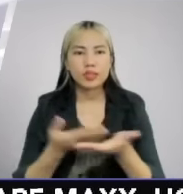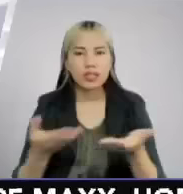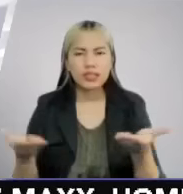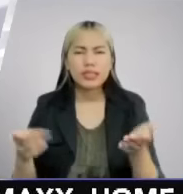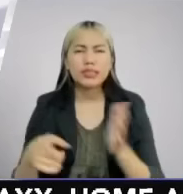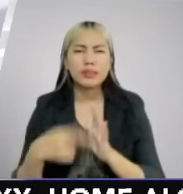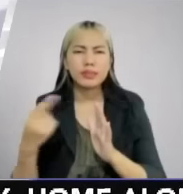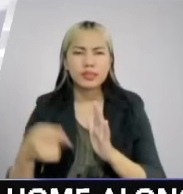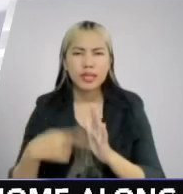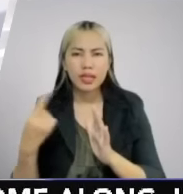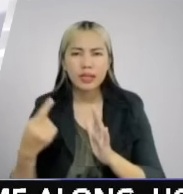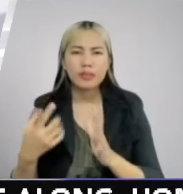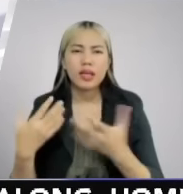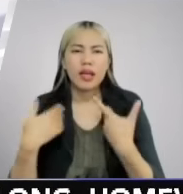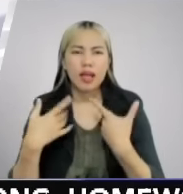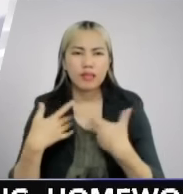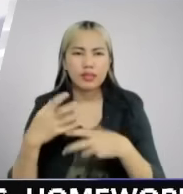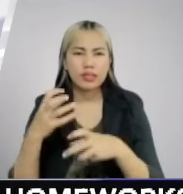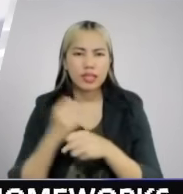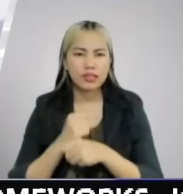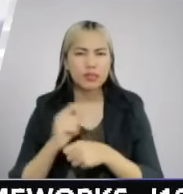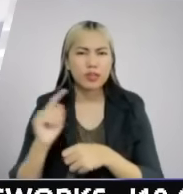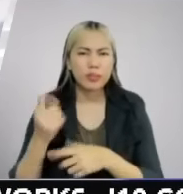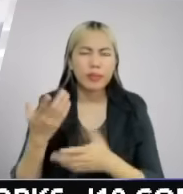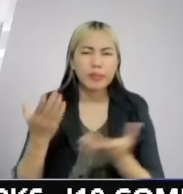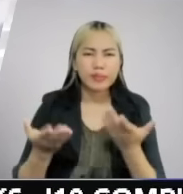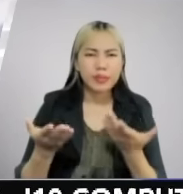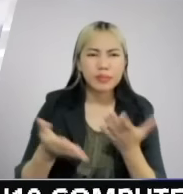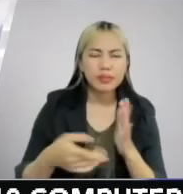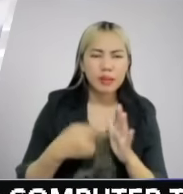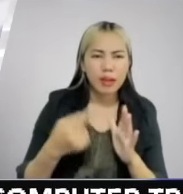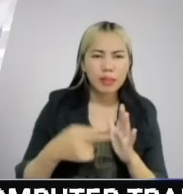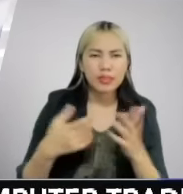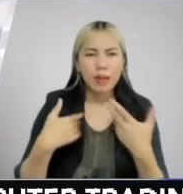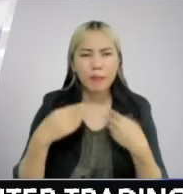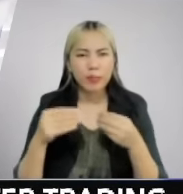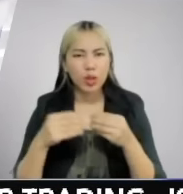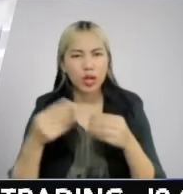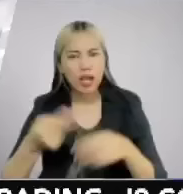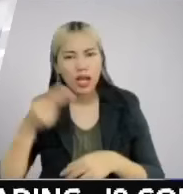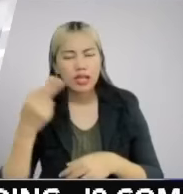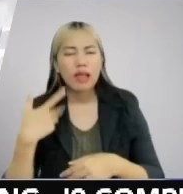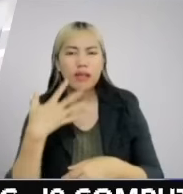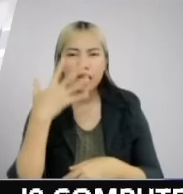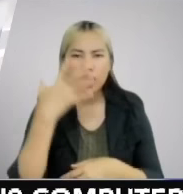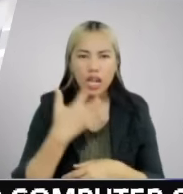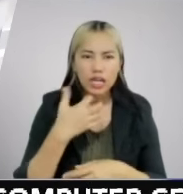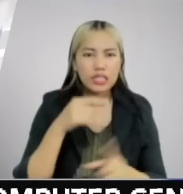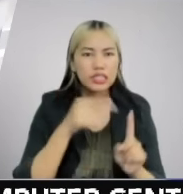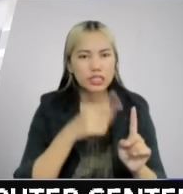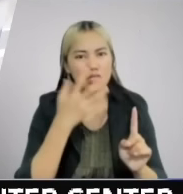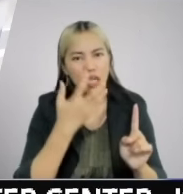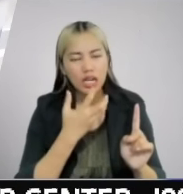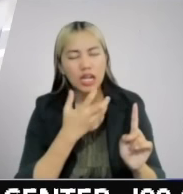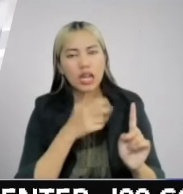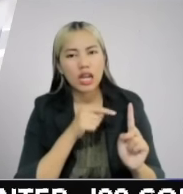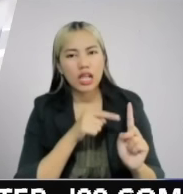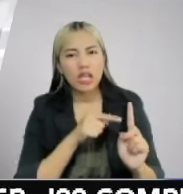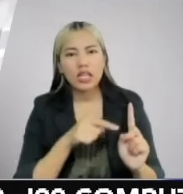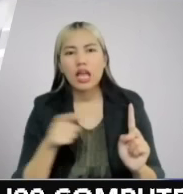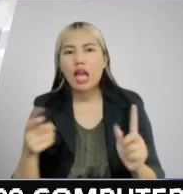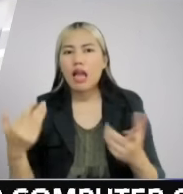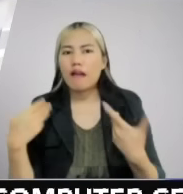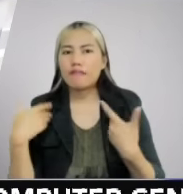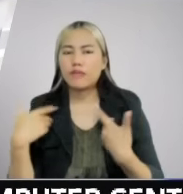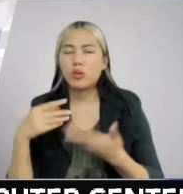at meron mga nago-offer ng mas mataas k Meron Mga nagagalit Isa po yun ang pangalawa po nating tinitingnan nagkaroon siya ng pagkakautang